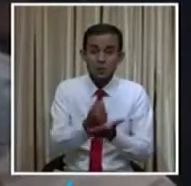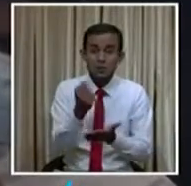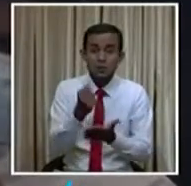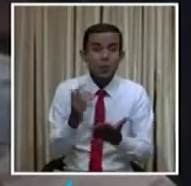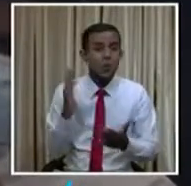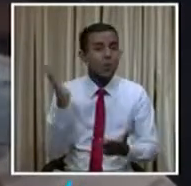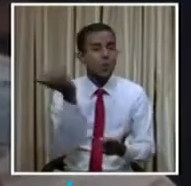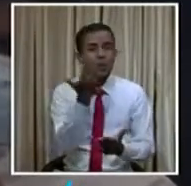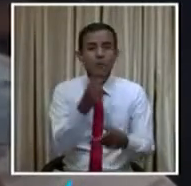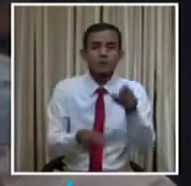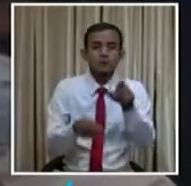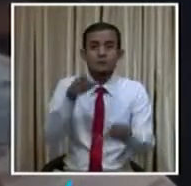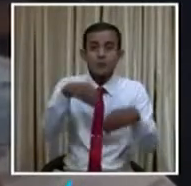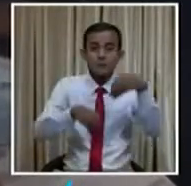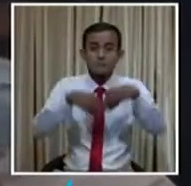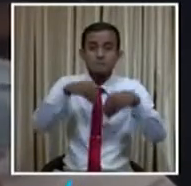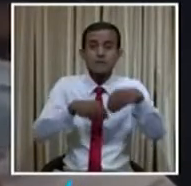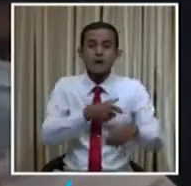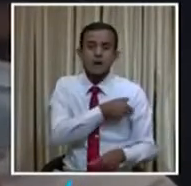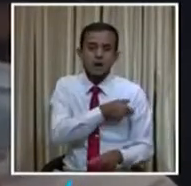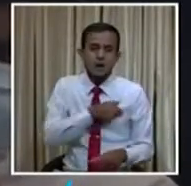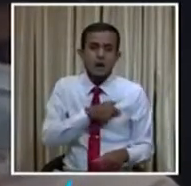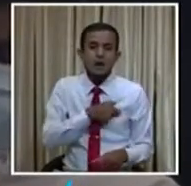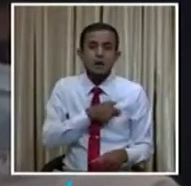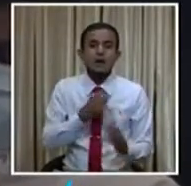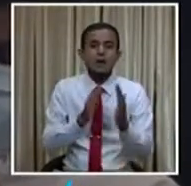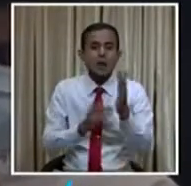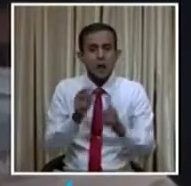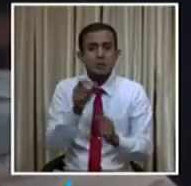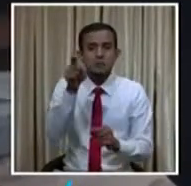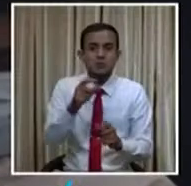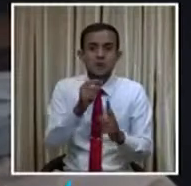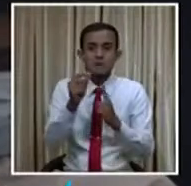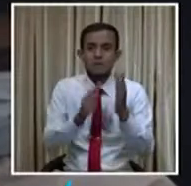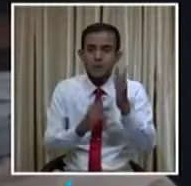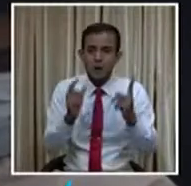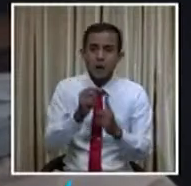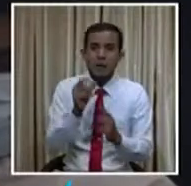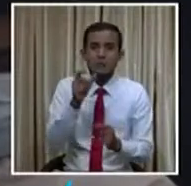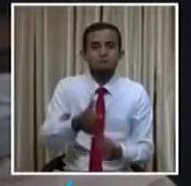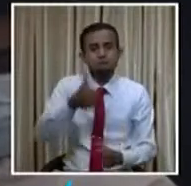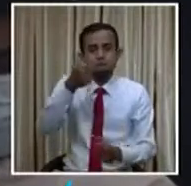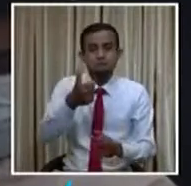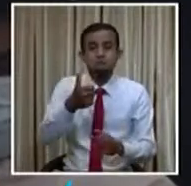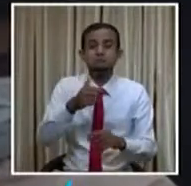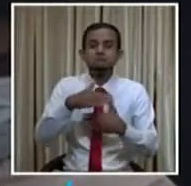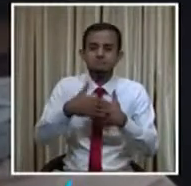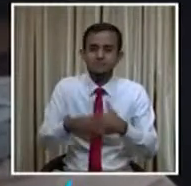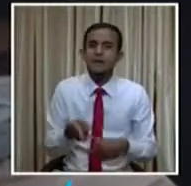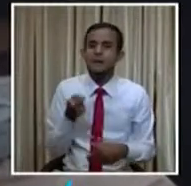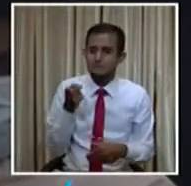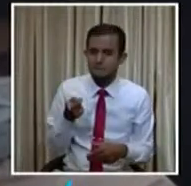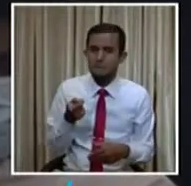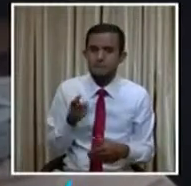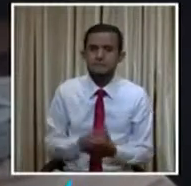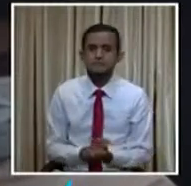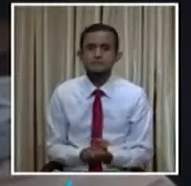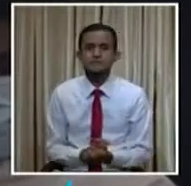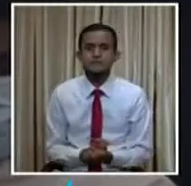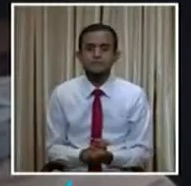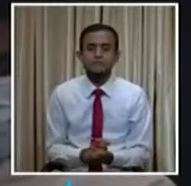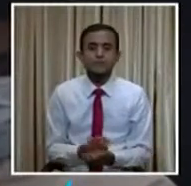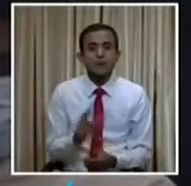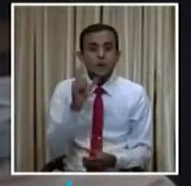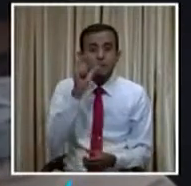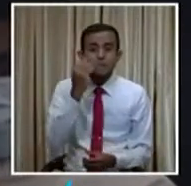ඕන දේශපාලන නායකයෙකුට ඇමති කෙනෙකුට මන්ත්‍රී කෙනෙකුට හොඳ පණිවිඩයක් මේක. දැන්